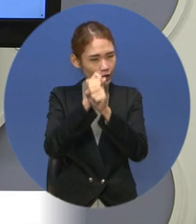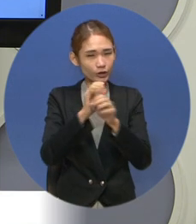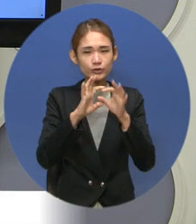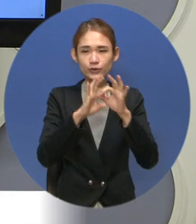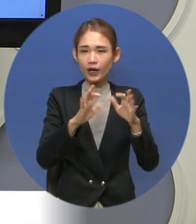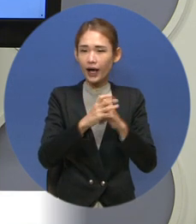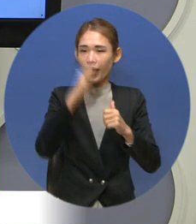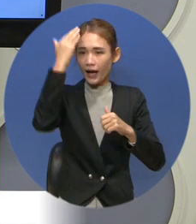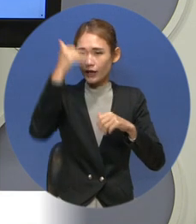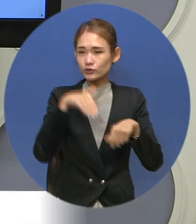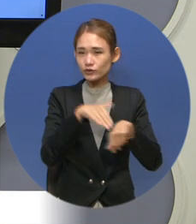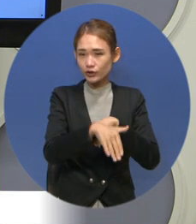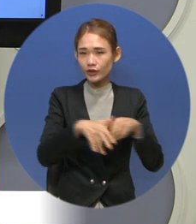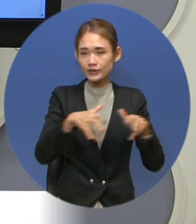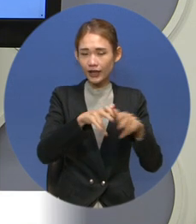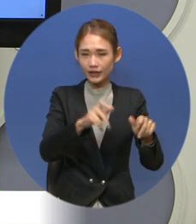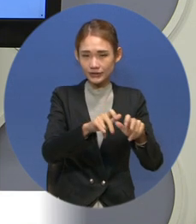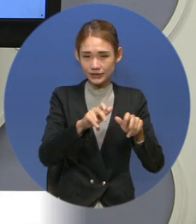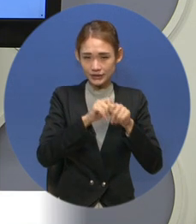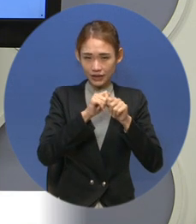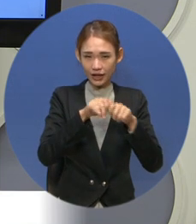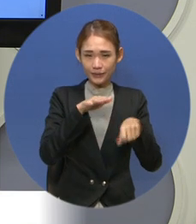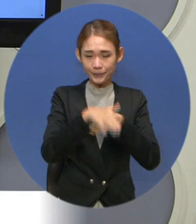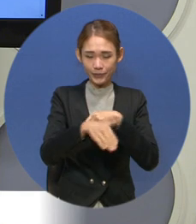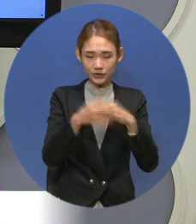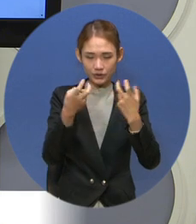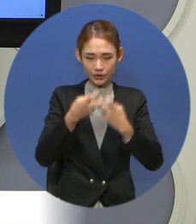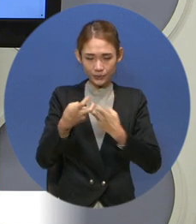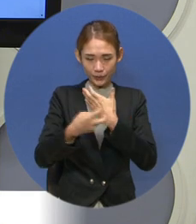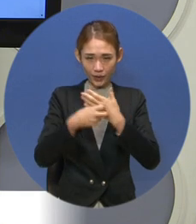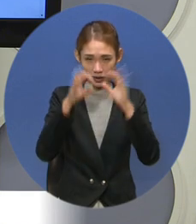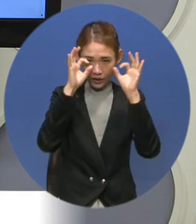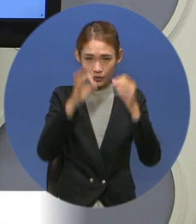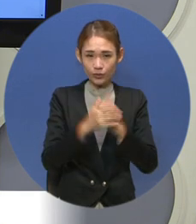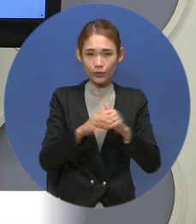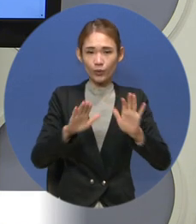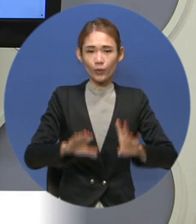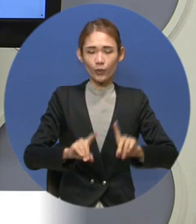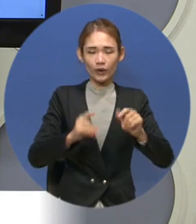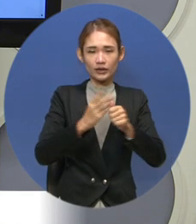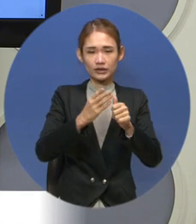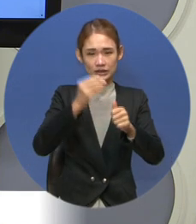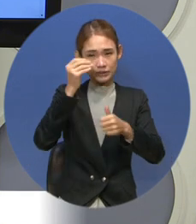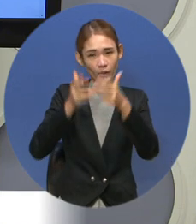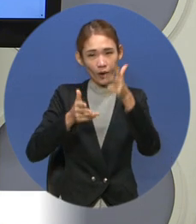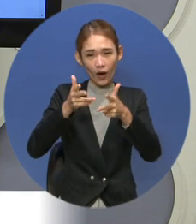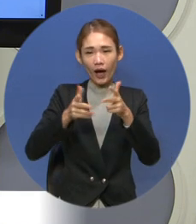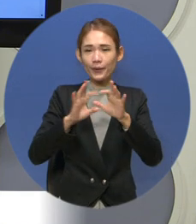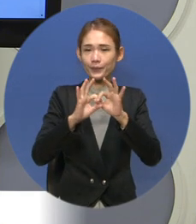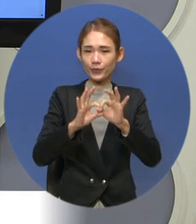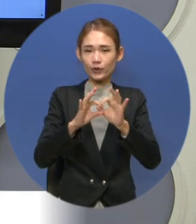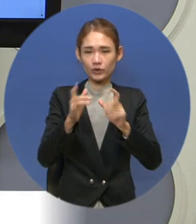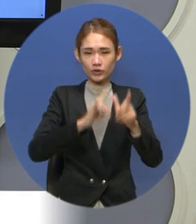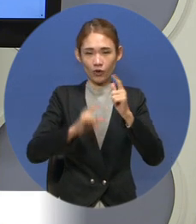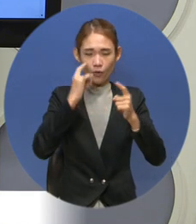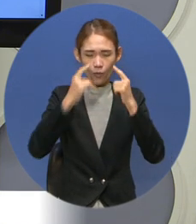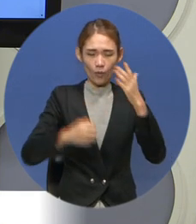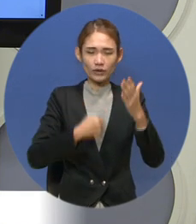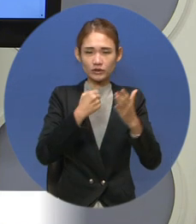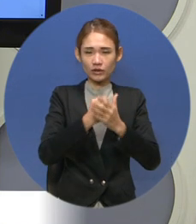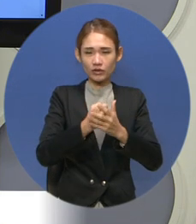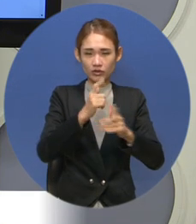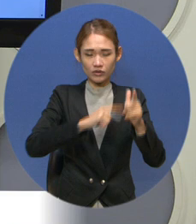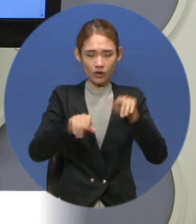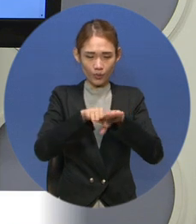장애 친화성 진단 도구 를 개발했으며 올해 시범사업을 통해 진단 모델을 확정하고 지표를 표준화 할